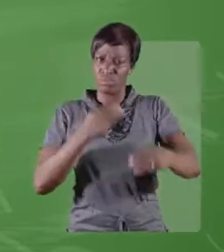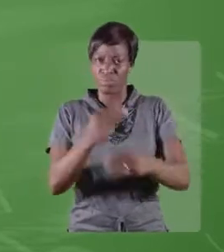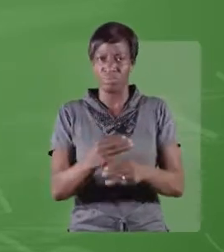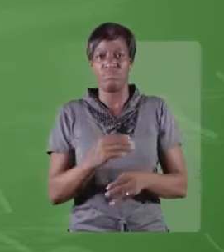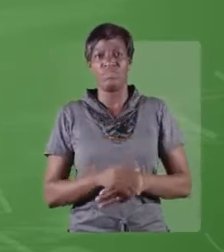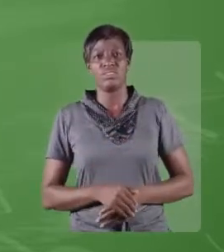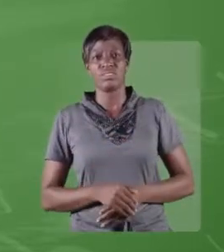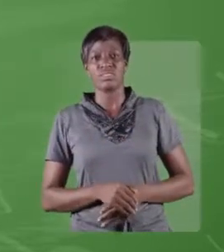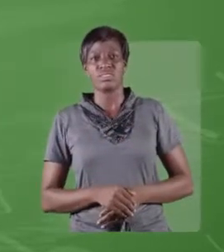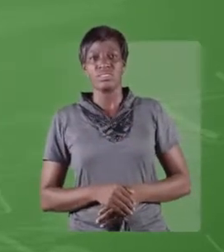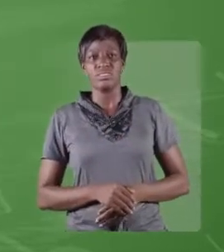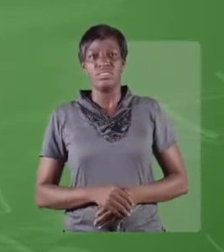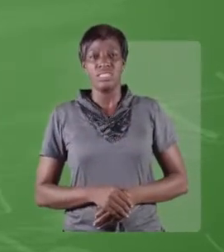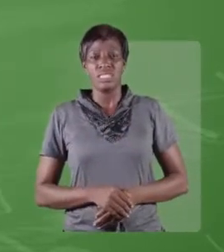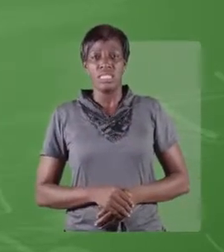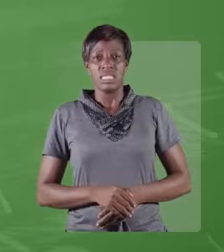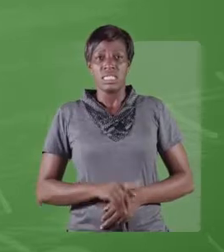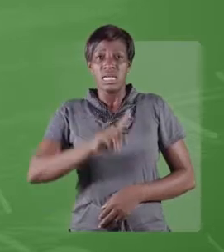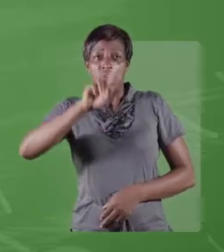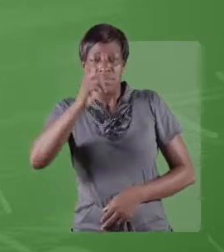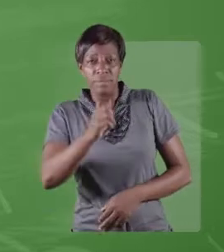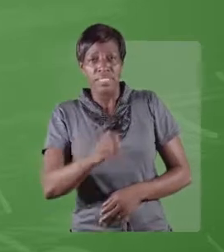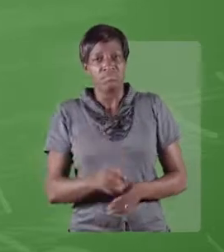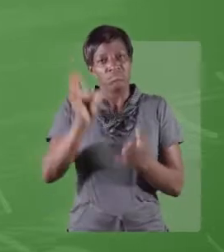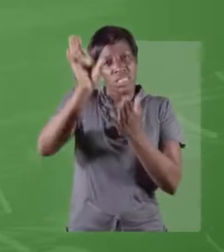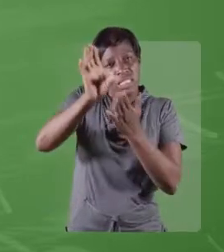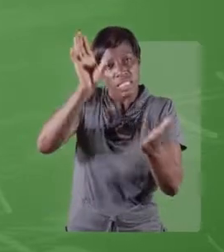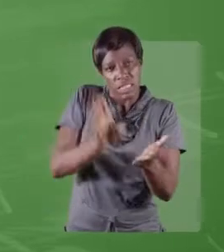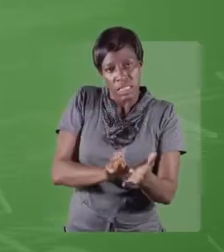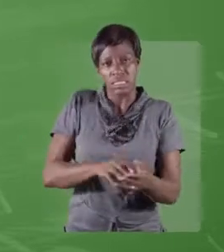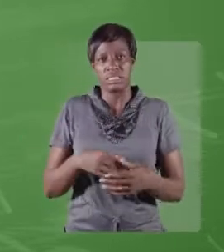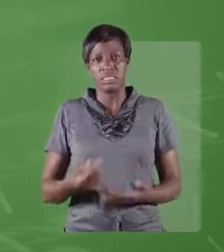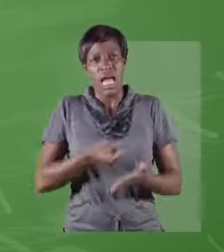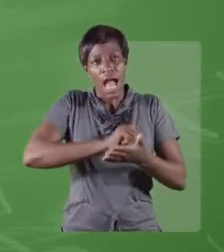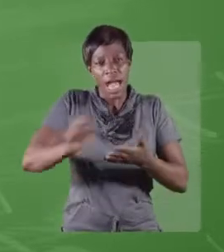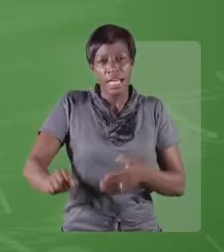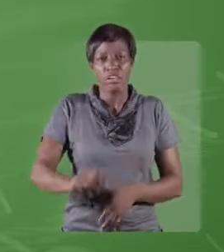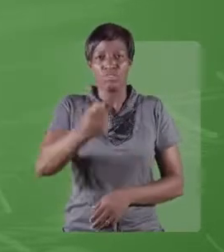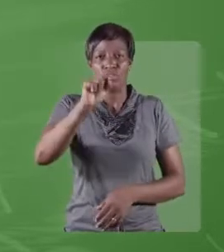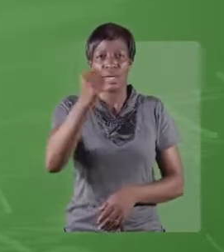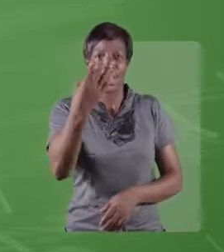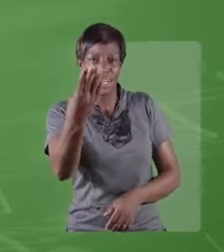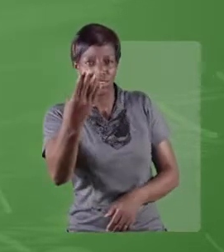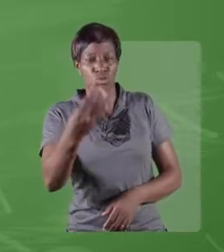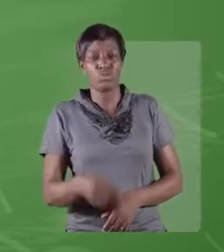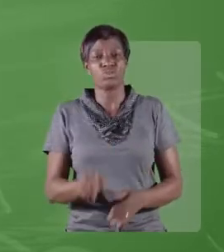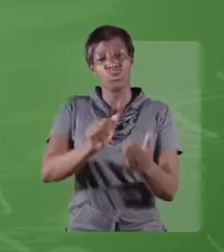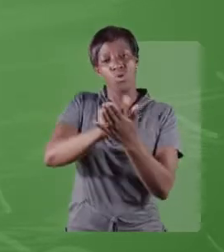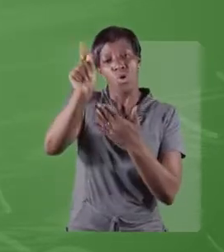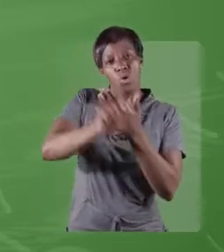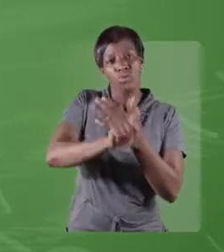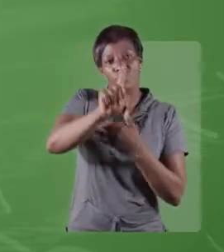La première, la Charte de l'Atlantique, a été rédigée le 14 août